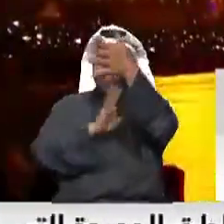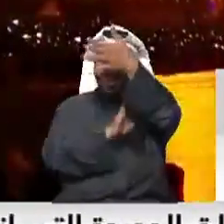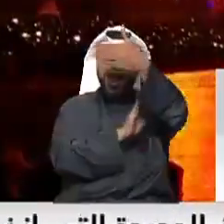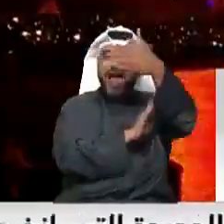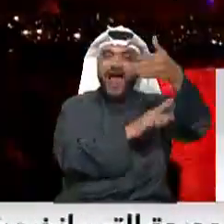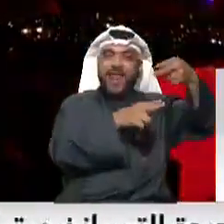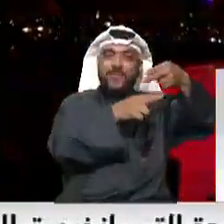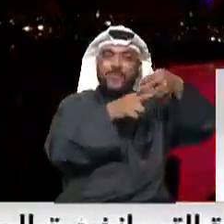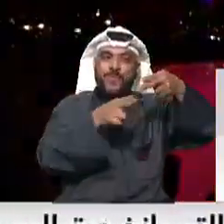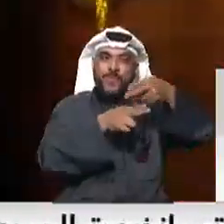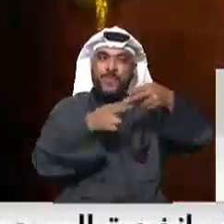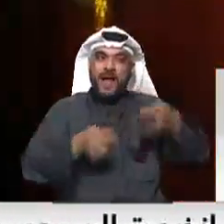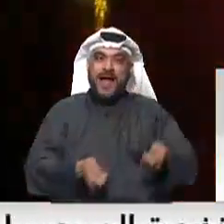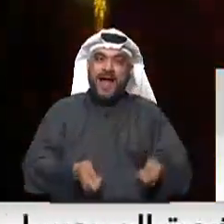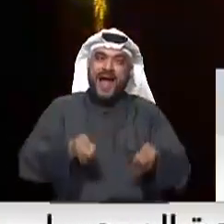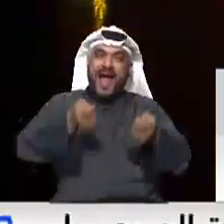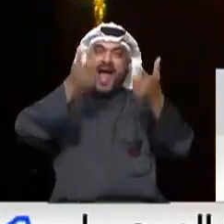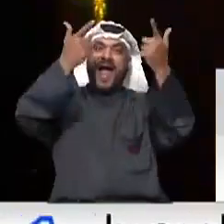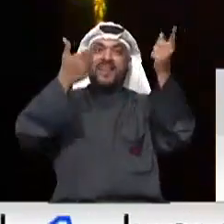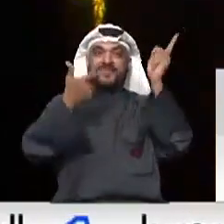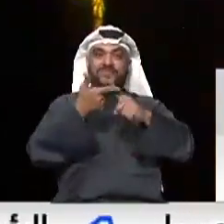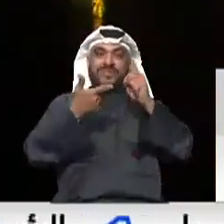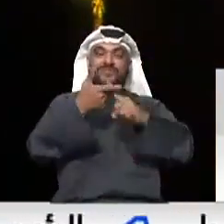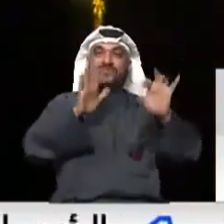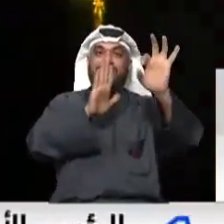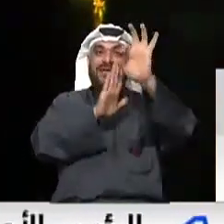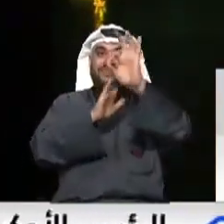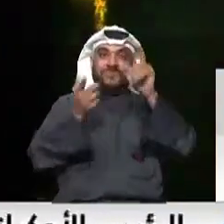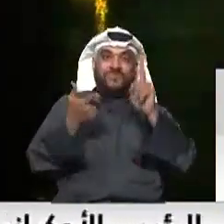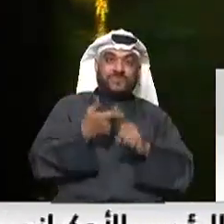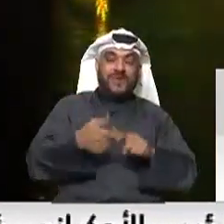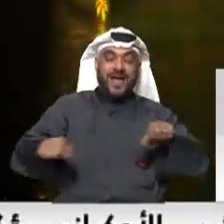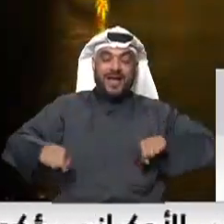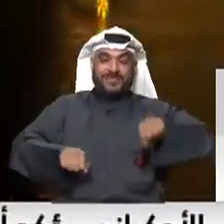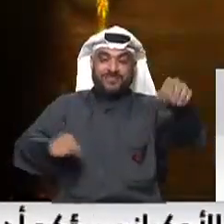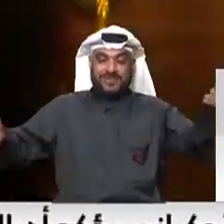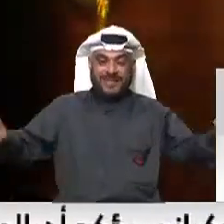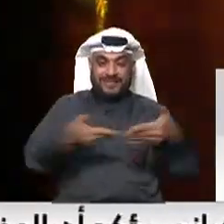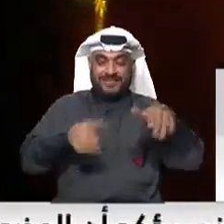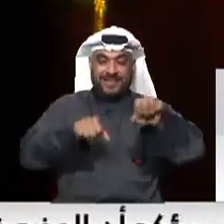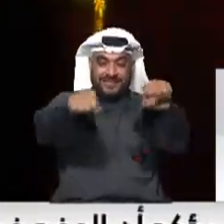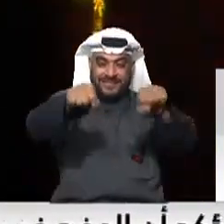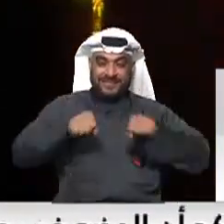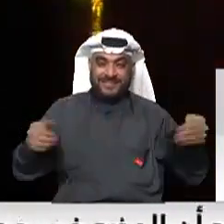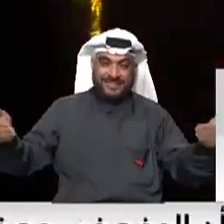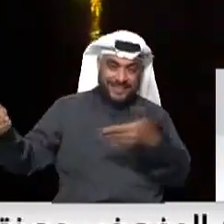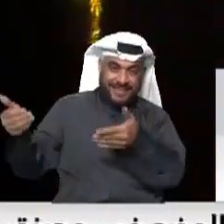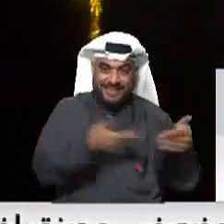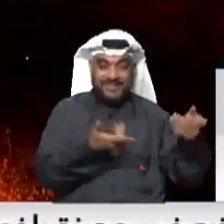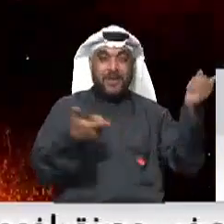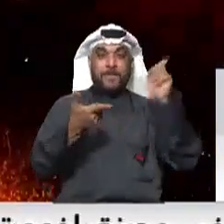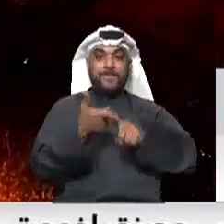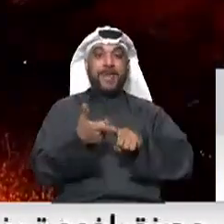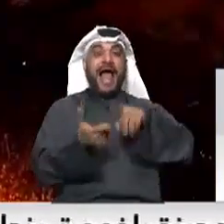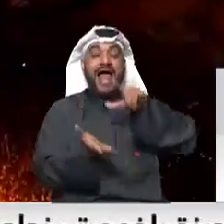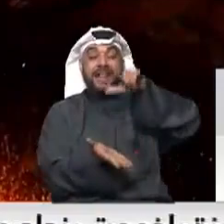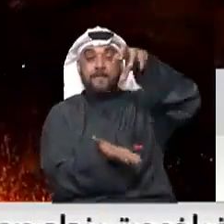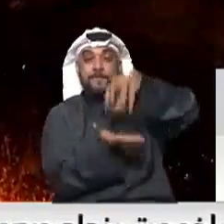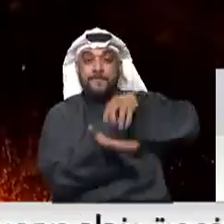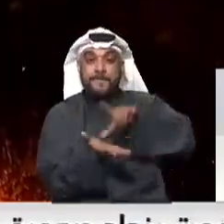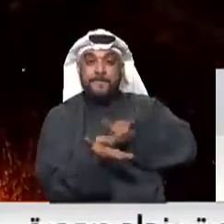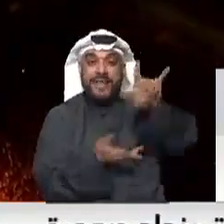بألوانه الغالية وشعار الدولة ونسيج السدو ومطار الكويت الدولي وغيرها من اللوحات